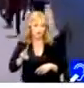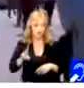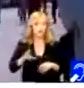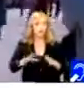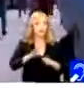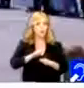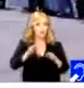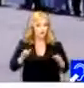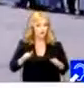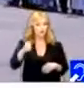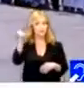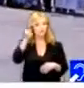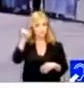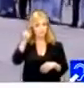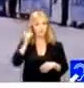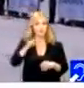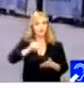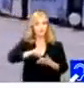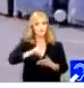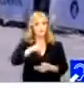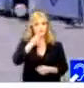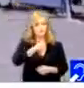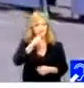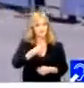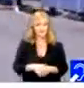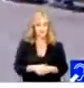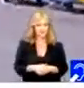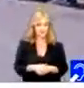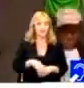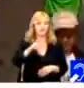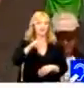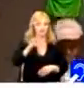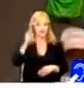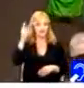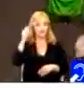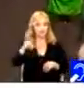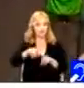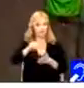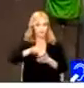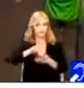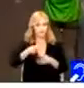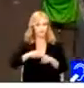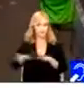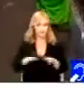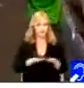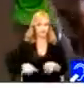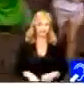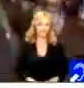start se vor alinia mii de adulți dornici să o ia la fugă. TVR Moldova este partener media al evenimentului.